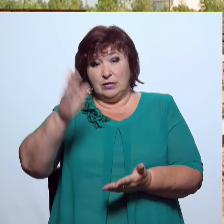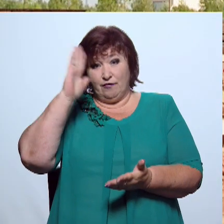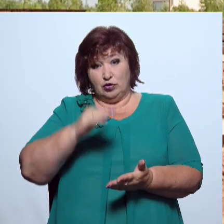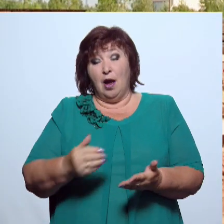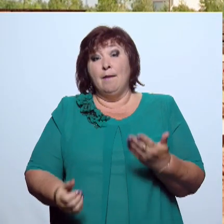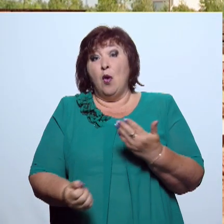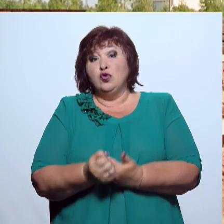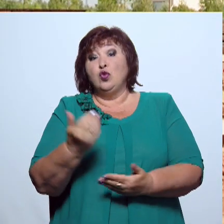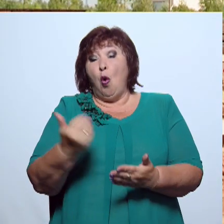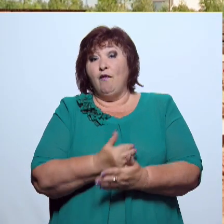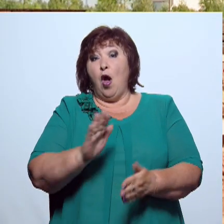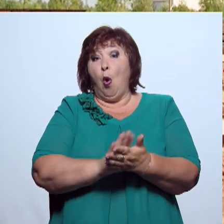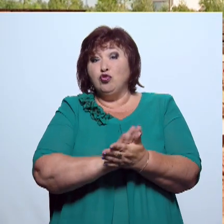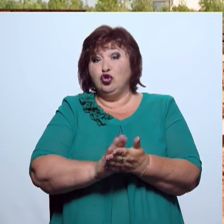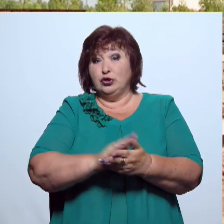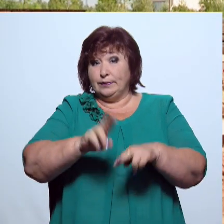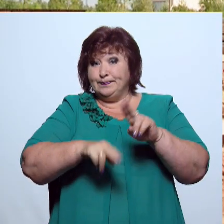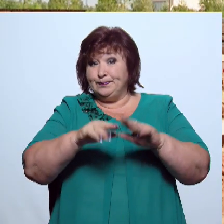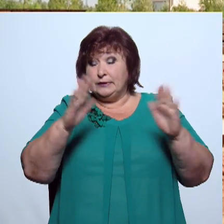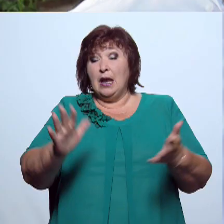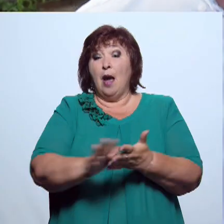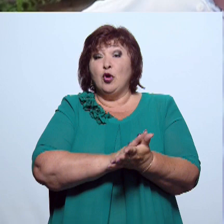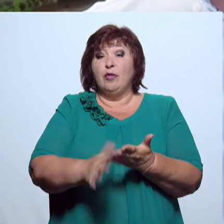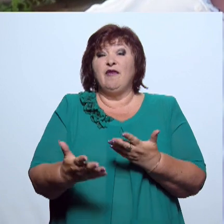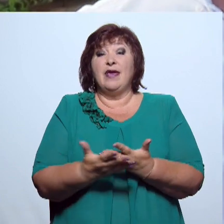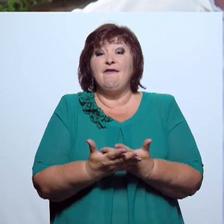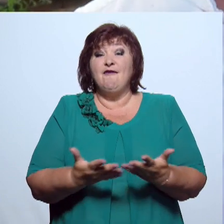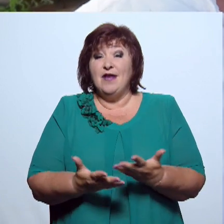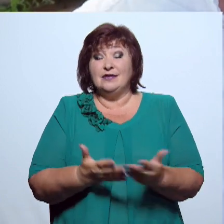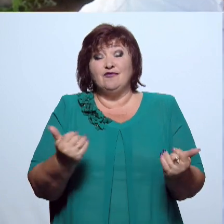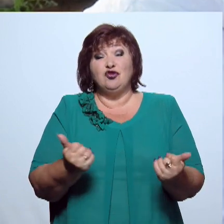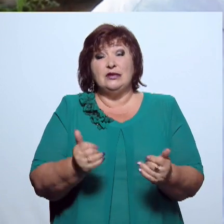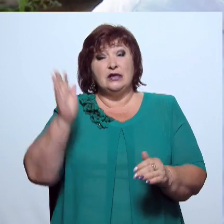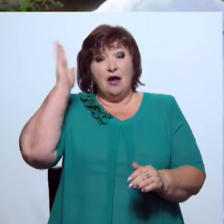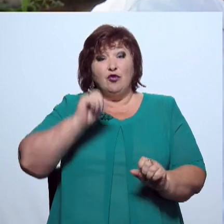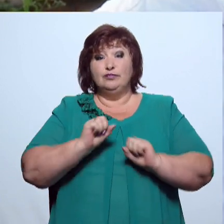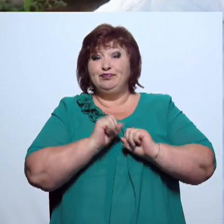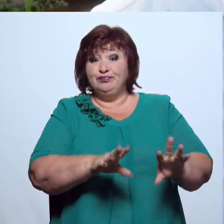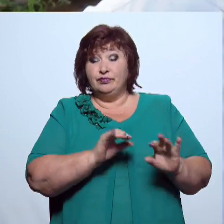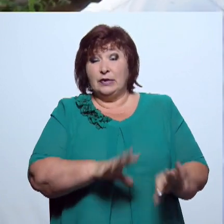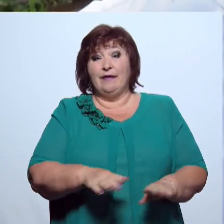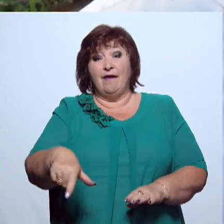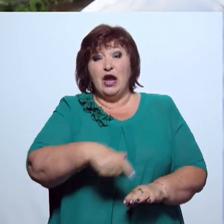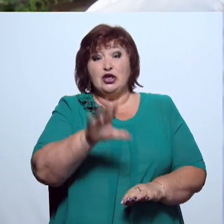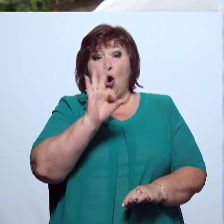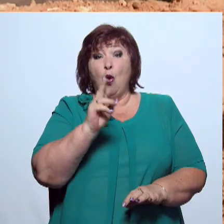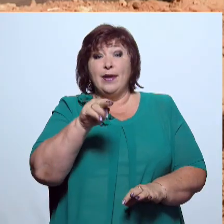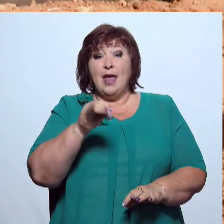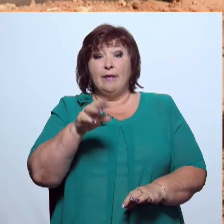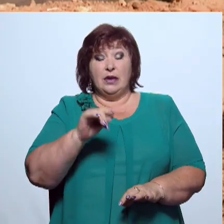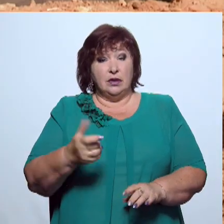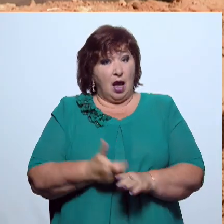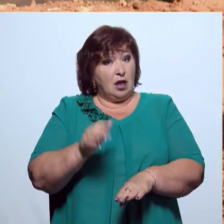новые очистные для воды, которые используют для промывки фильтров. Сейчас эту воду сбрасывают в речку Октябринку. Этот факт уже